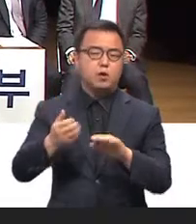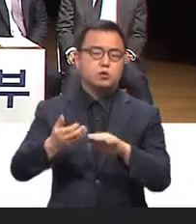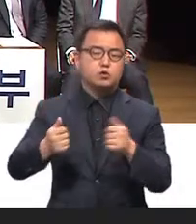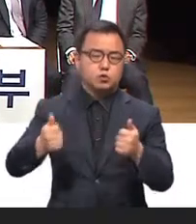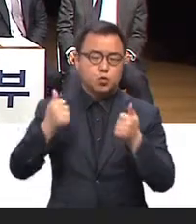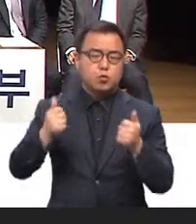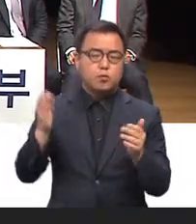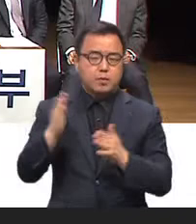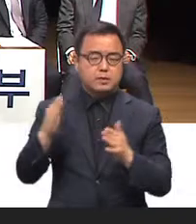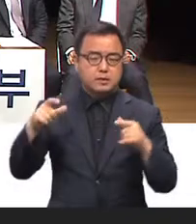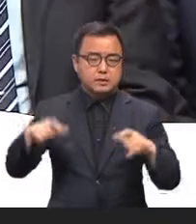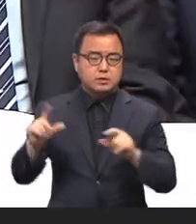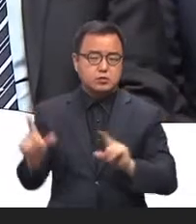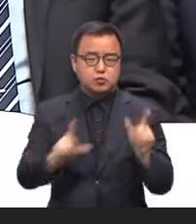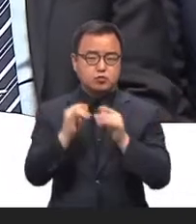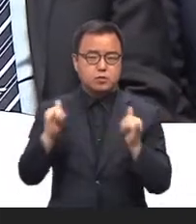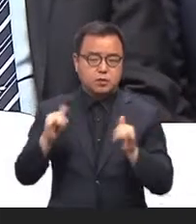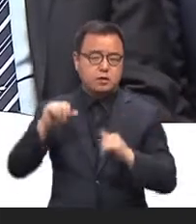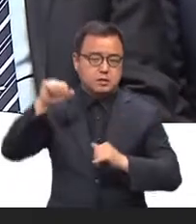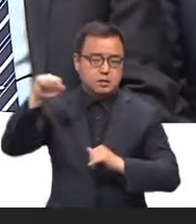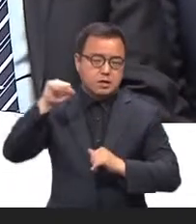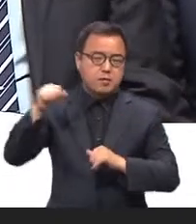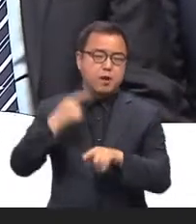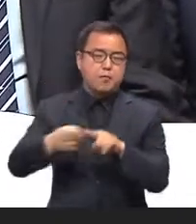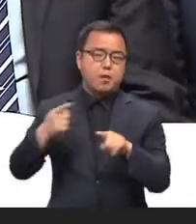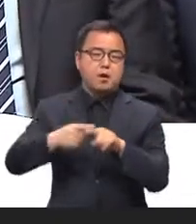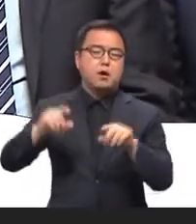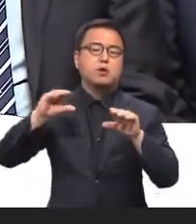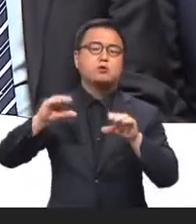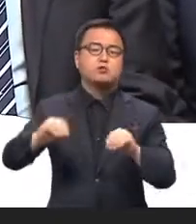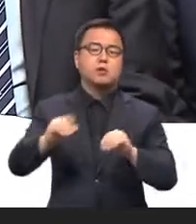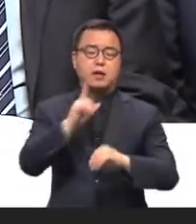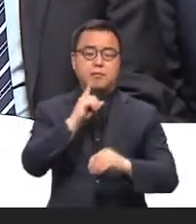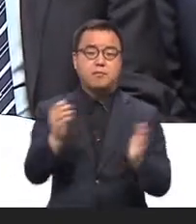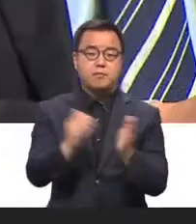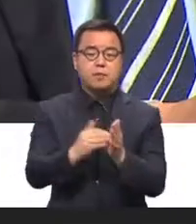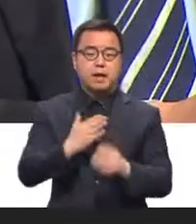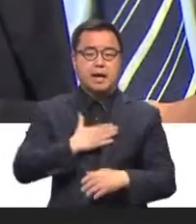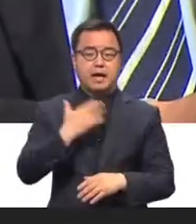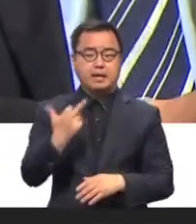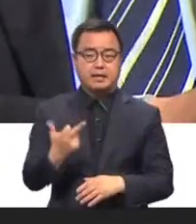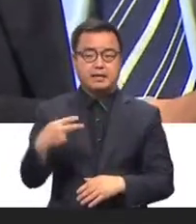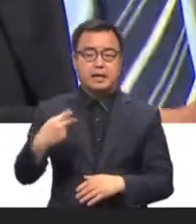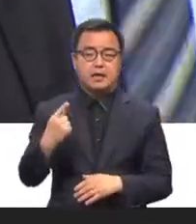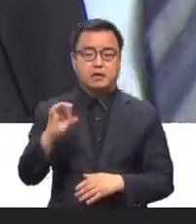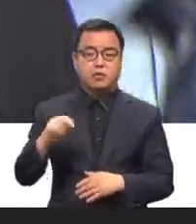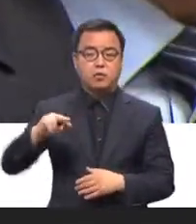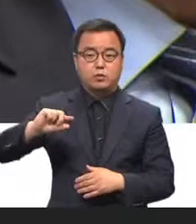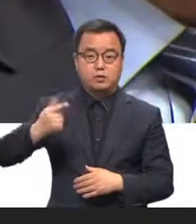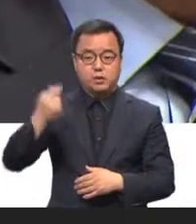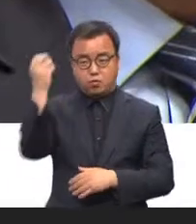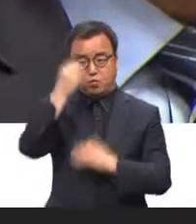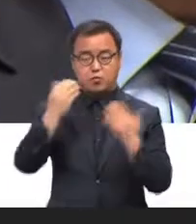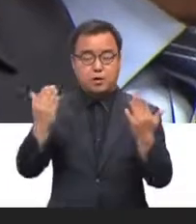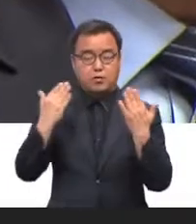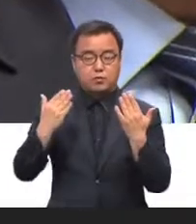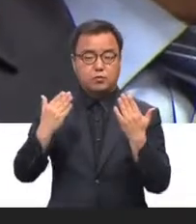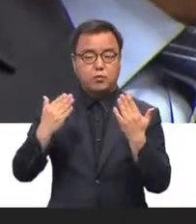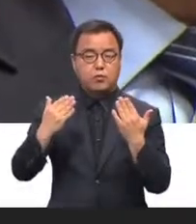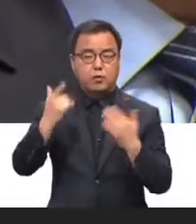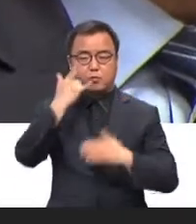집회를 갖고 평가 중단을 요구 했구요 경기 안산 동산 거도 학부모들의 1인시위 라든지